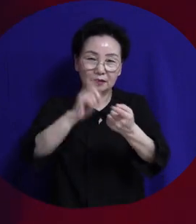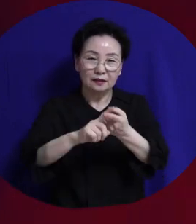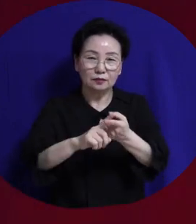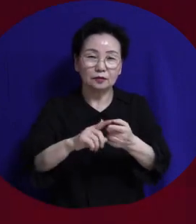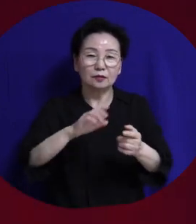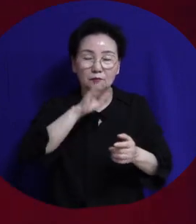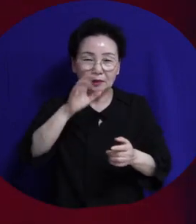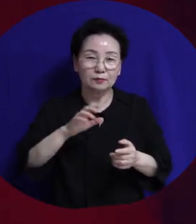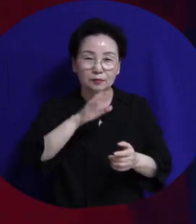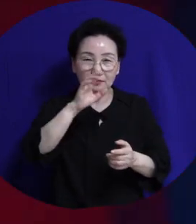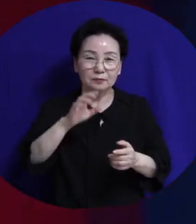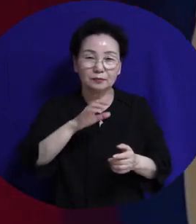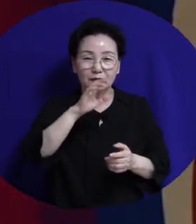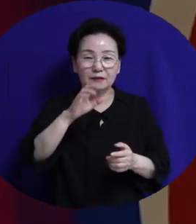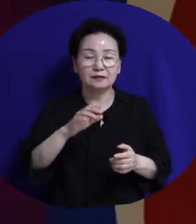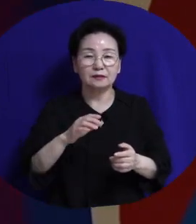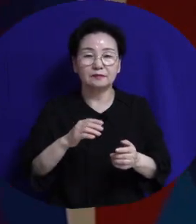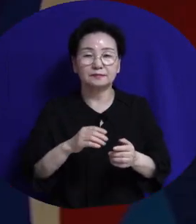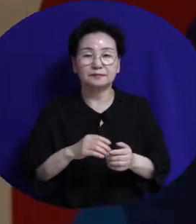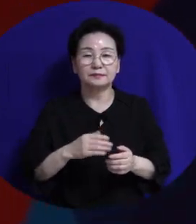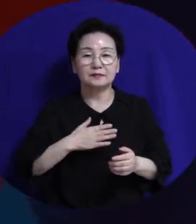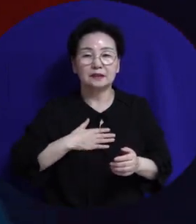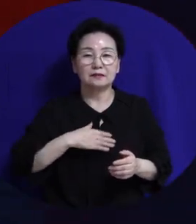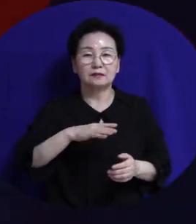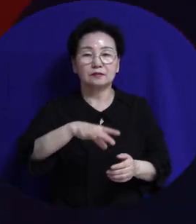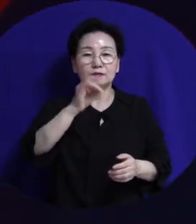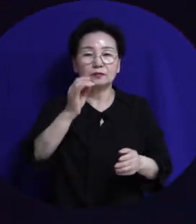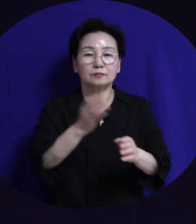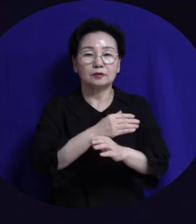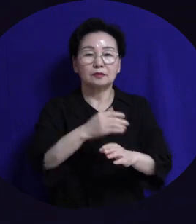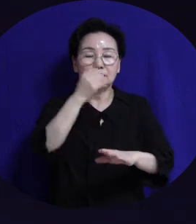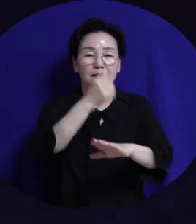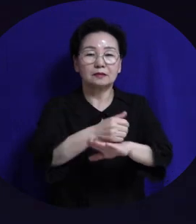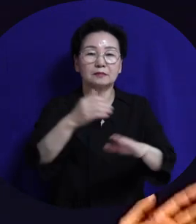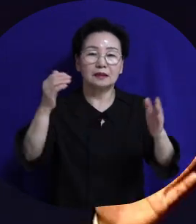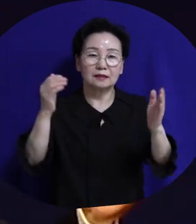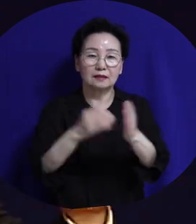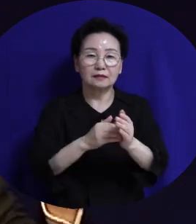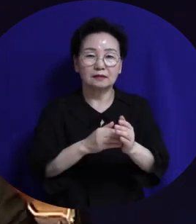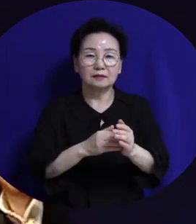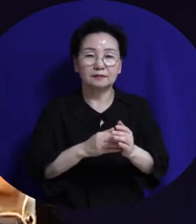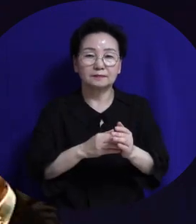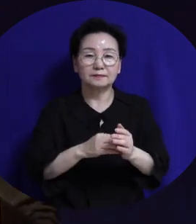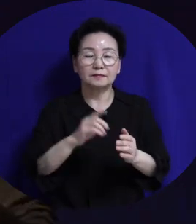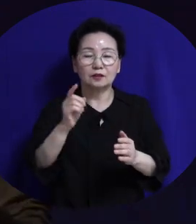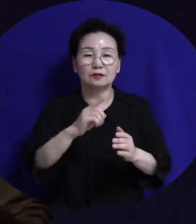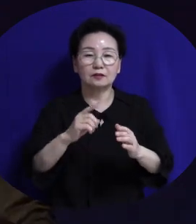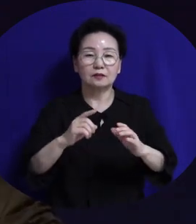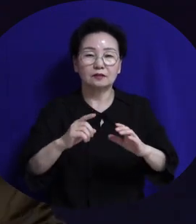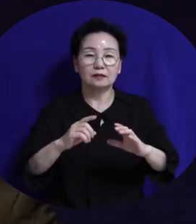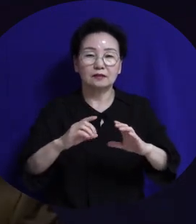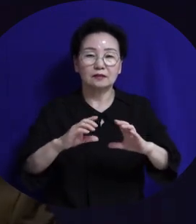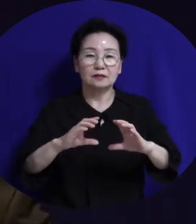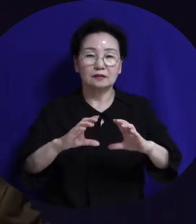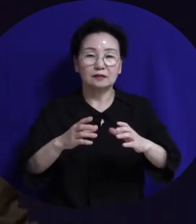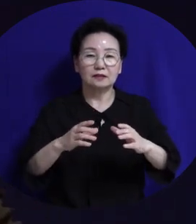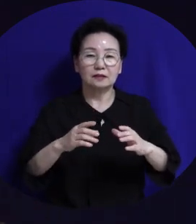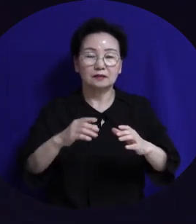겁니다. 나는 창세기부터 요한계시록까지 나는 어떤 세상적인 박사가